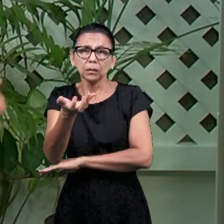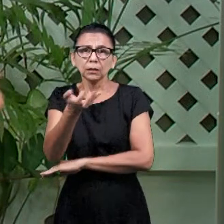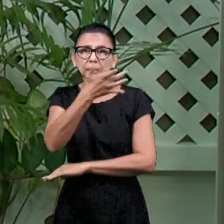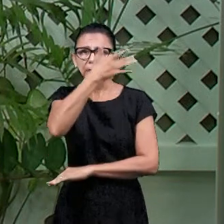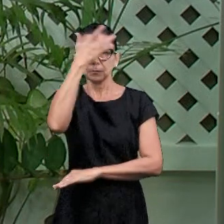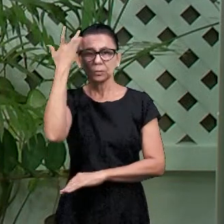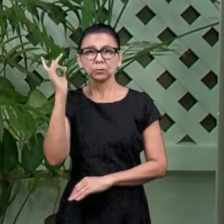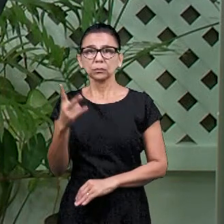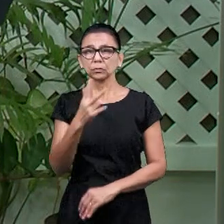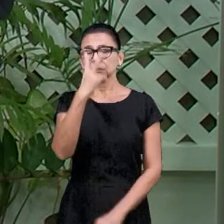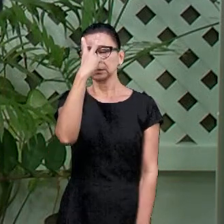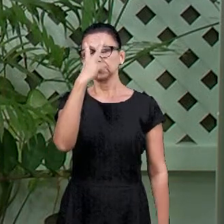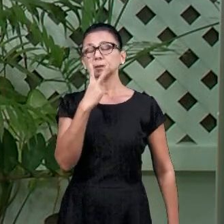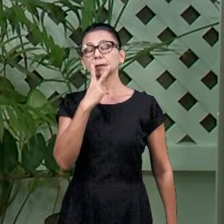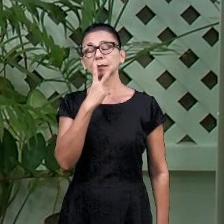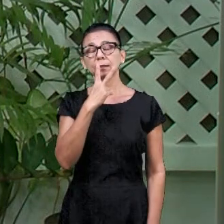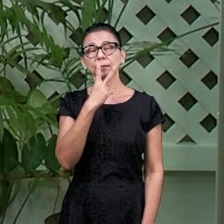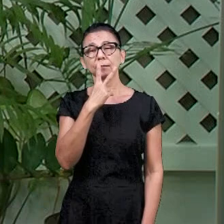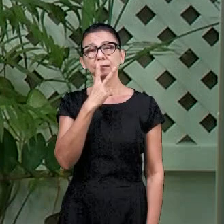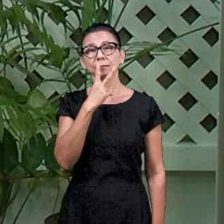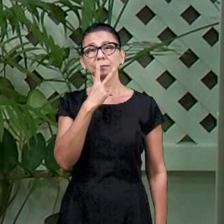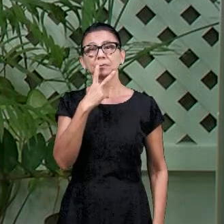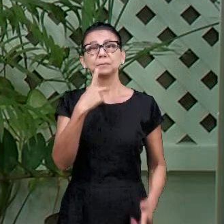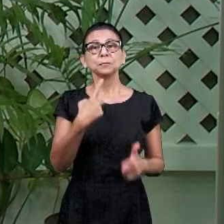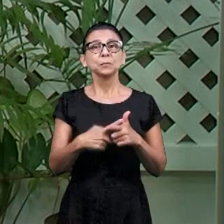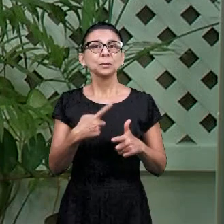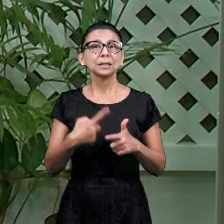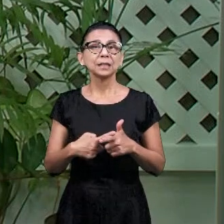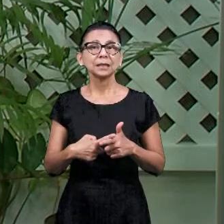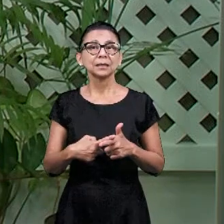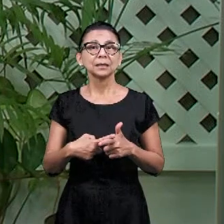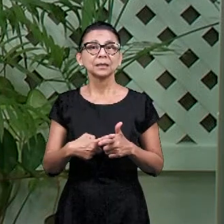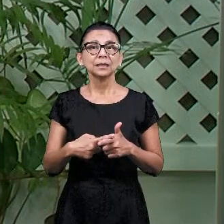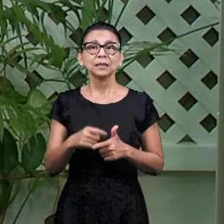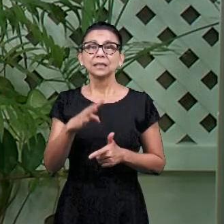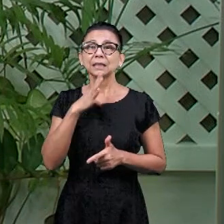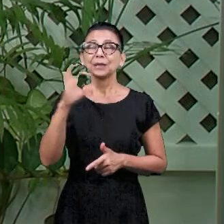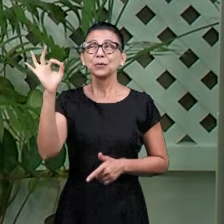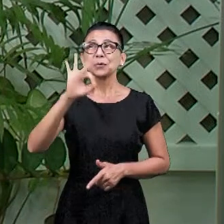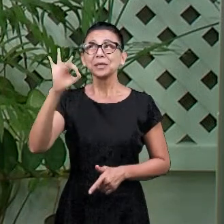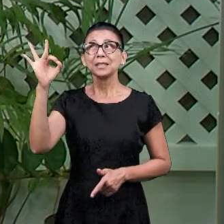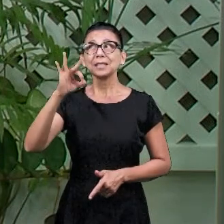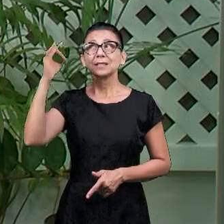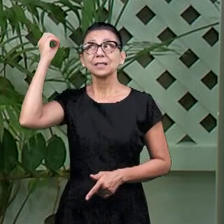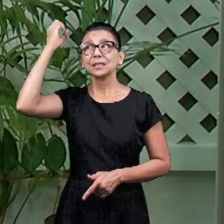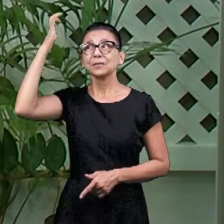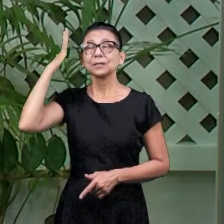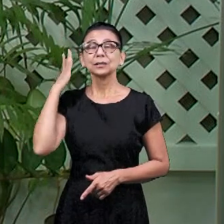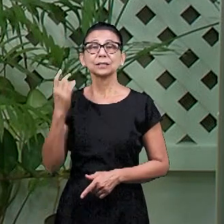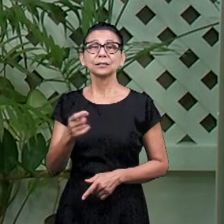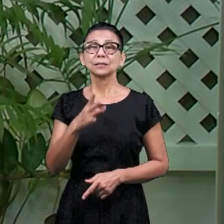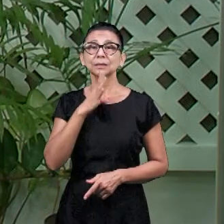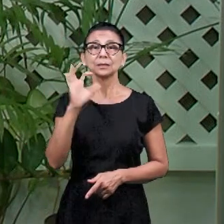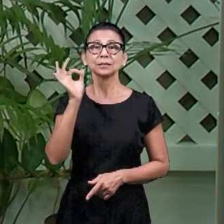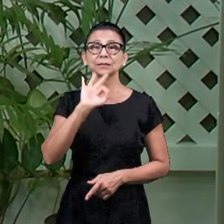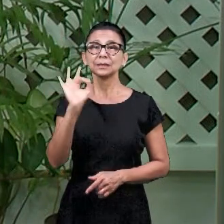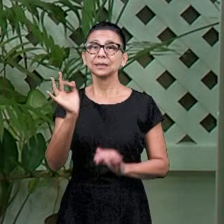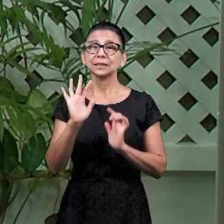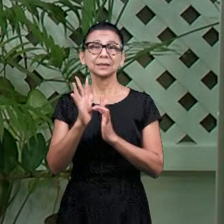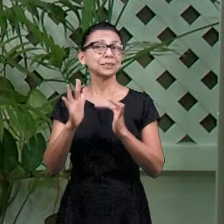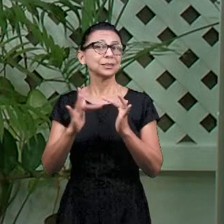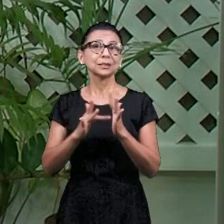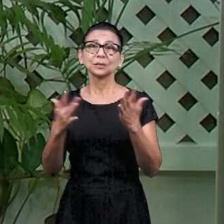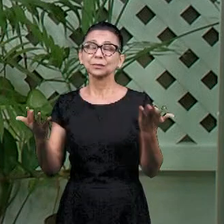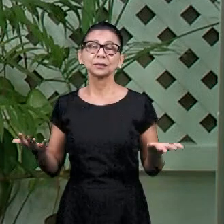religion, c'est de l'aumône. Et la personne continue aveugle. Pourquoi? il continue au bord du chemin. Il